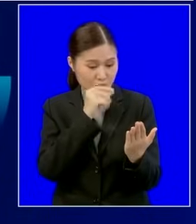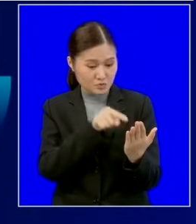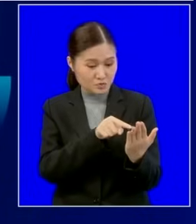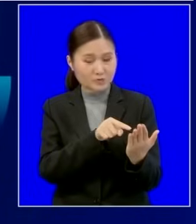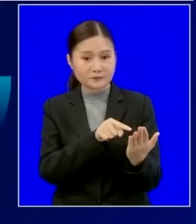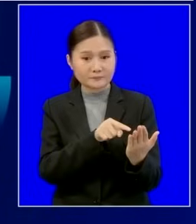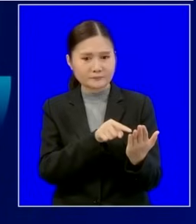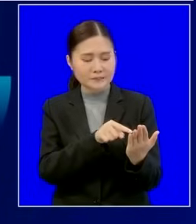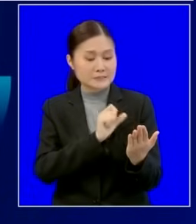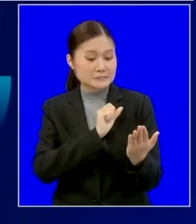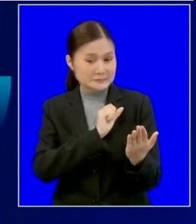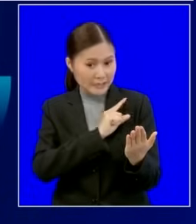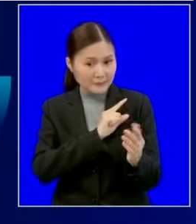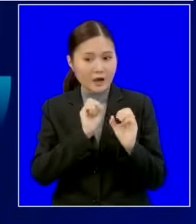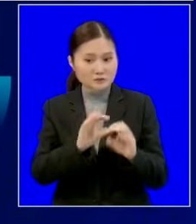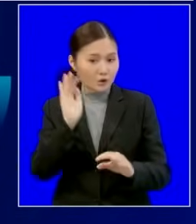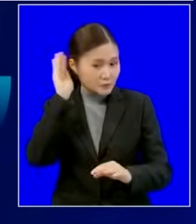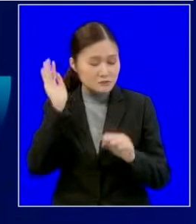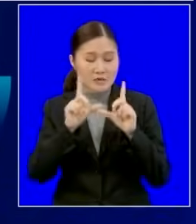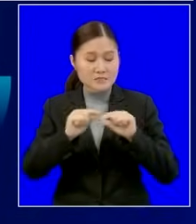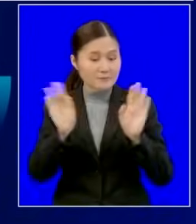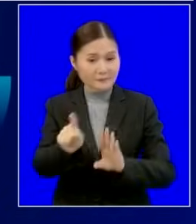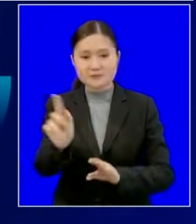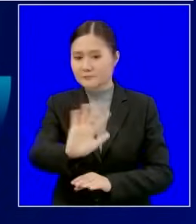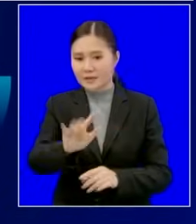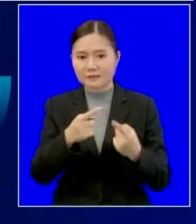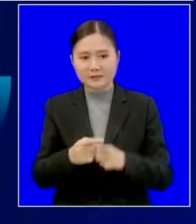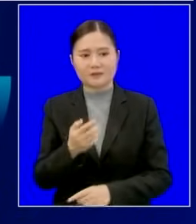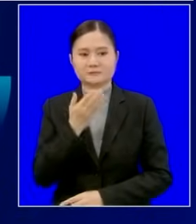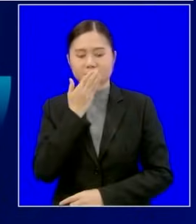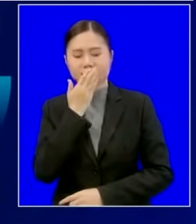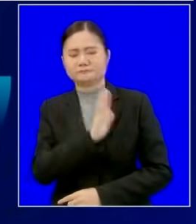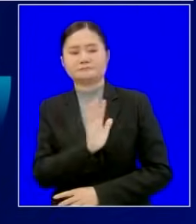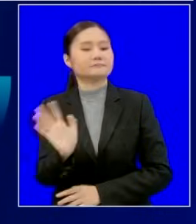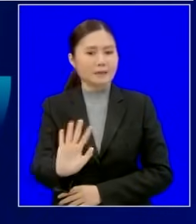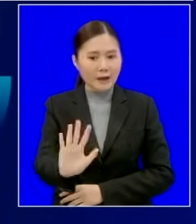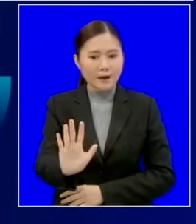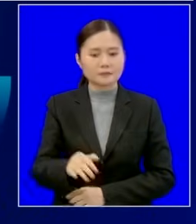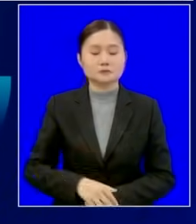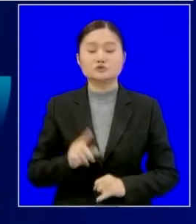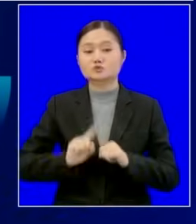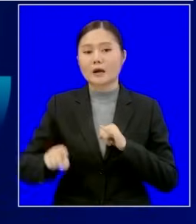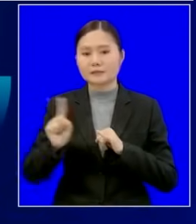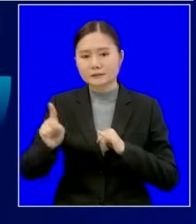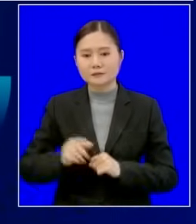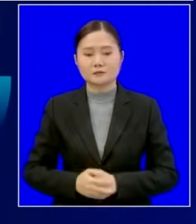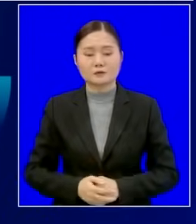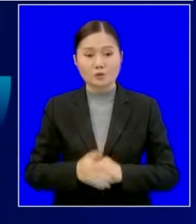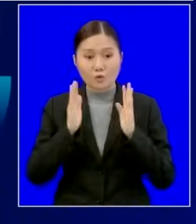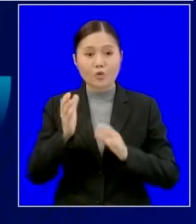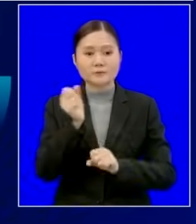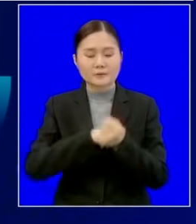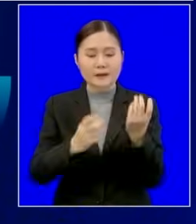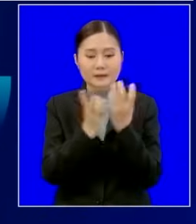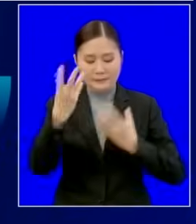านบอกว่าศาสนาไม่ได้สอนให้เชื่อเรื่องแบบนี้แต่ว่าปฏิเสธเลยก็ไม่ได้ลงท้ายว่าไม่ใช่ว่าผู้มาปฏิบัติธรรม